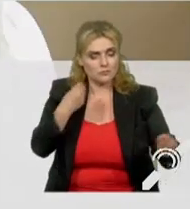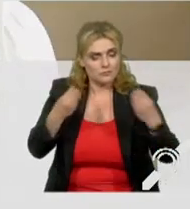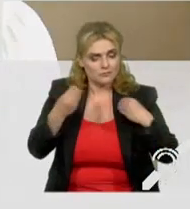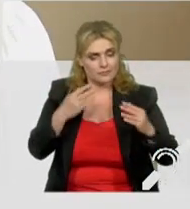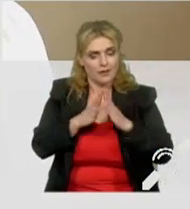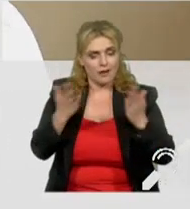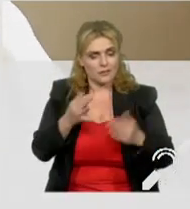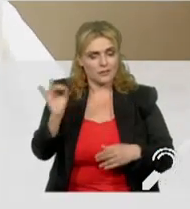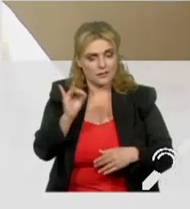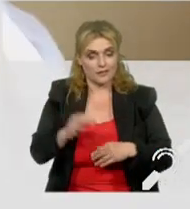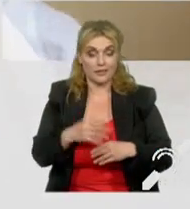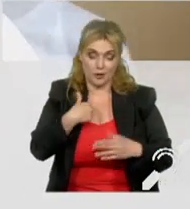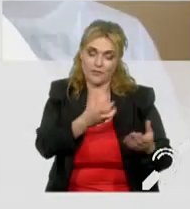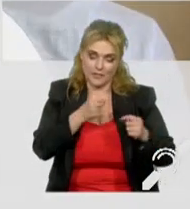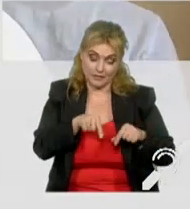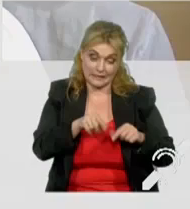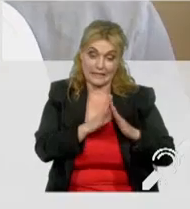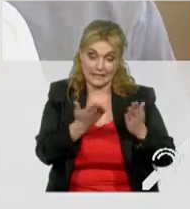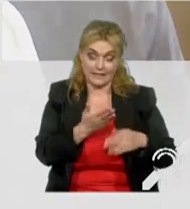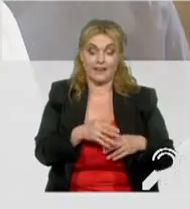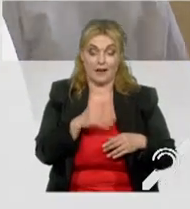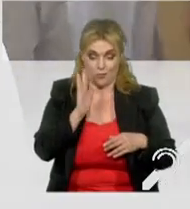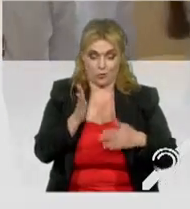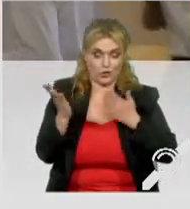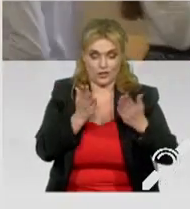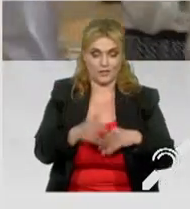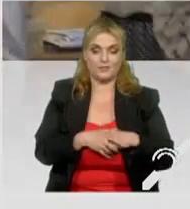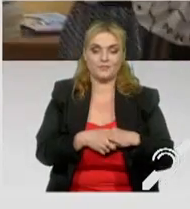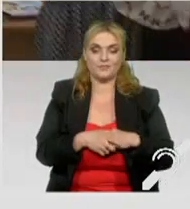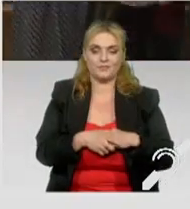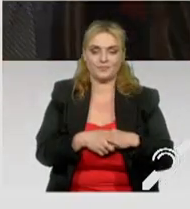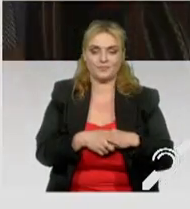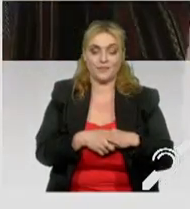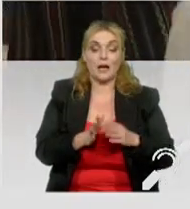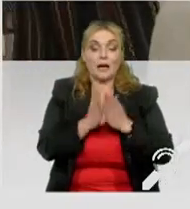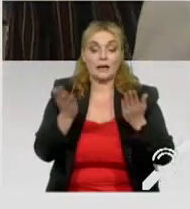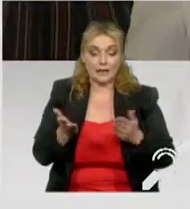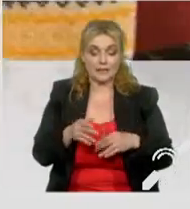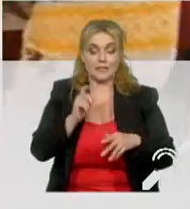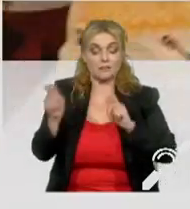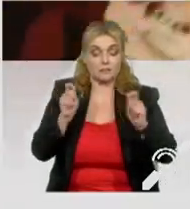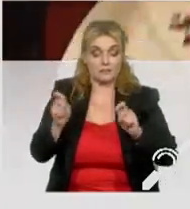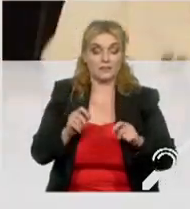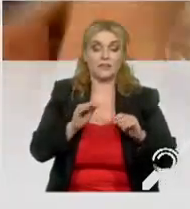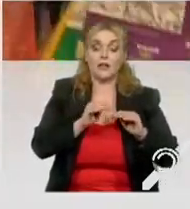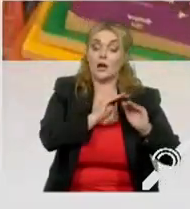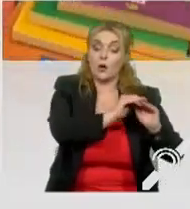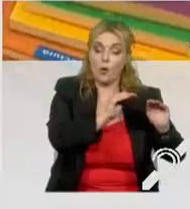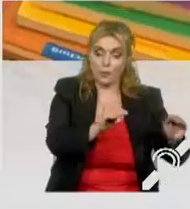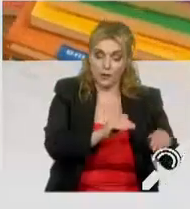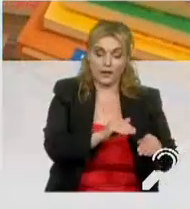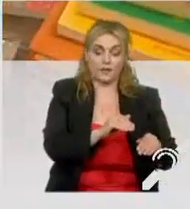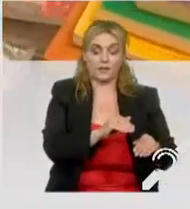interesante și chiar mi-am luat această carte să o citesc, fiindcă îmi place Harry Potterul. Cărțile au fost donate de elevii colegiului